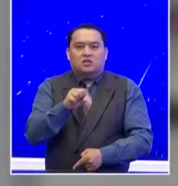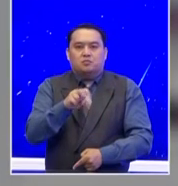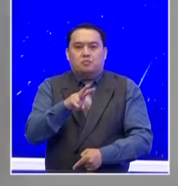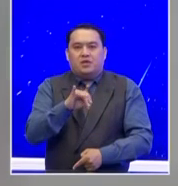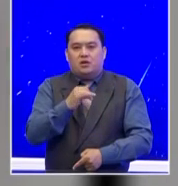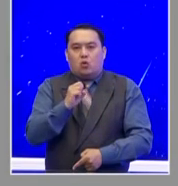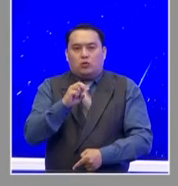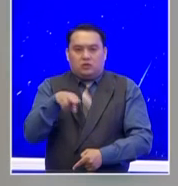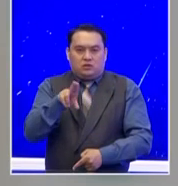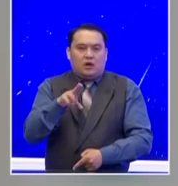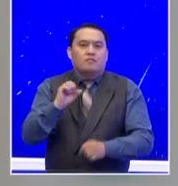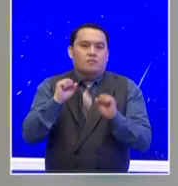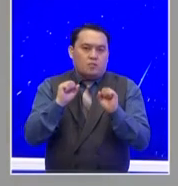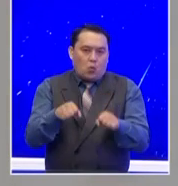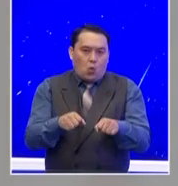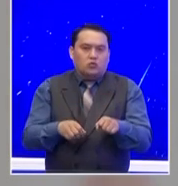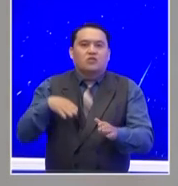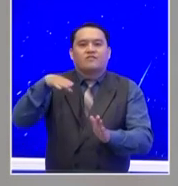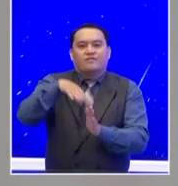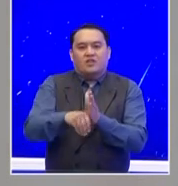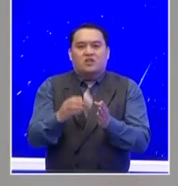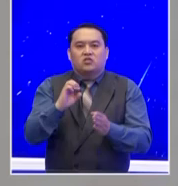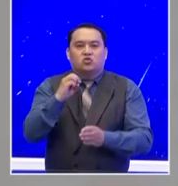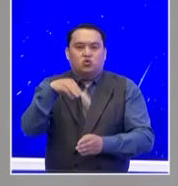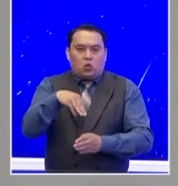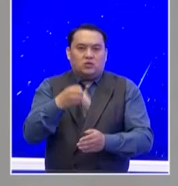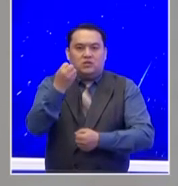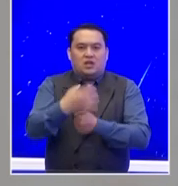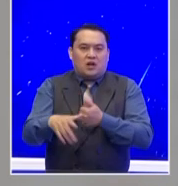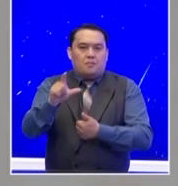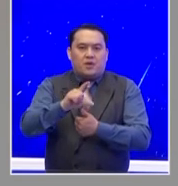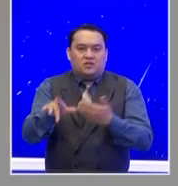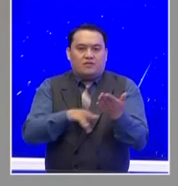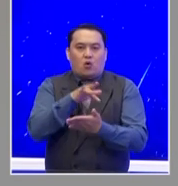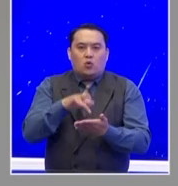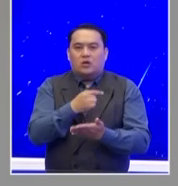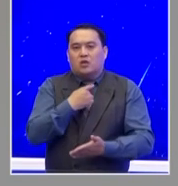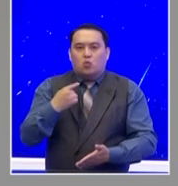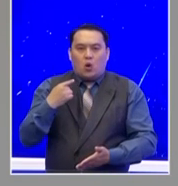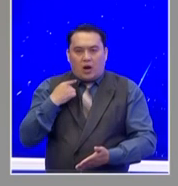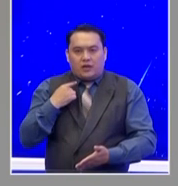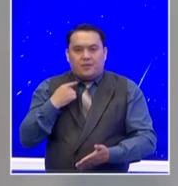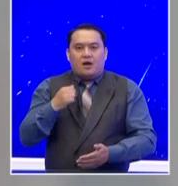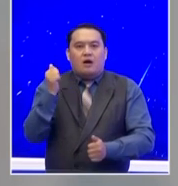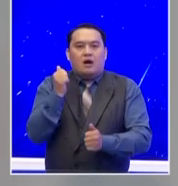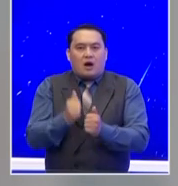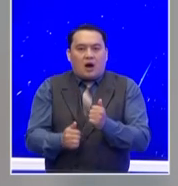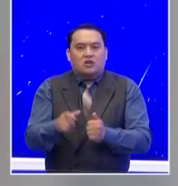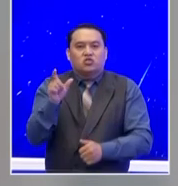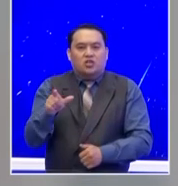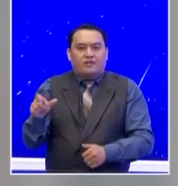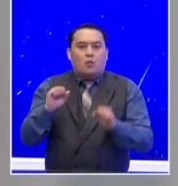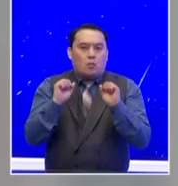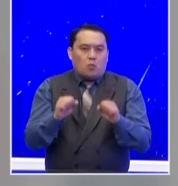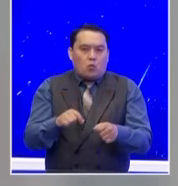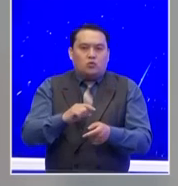и Киви. На платформах будут введены счета всех центральных мечетей городов областного и республиканского значения. Каждый гражданин